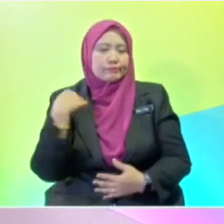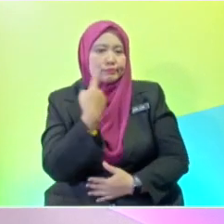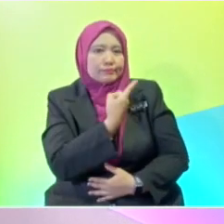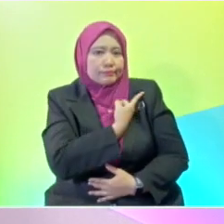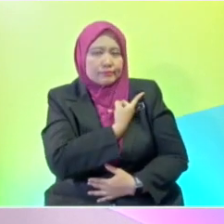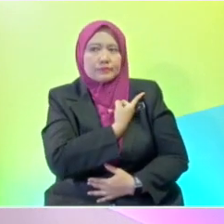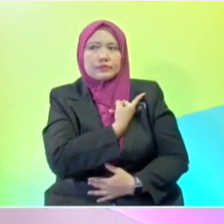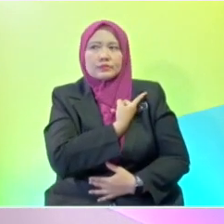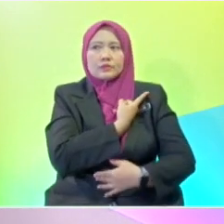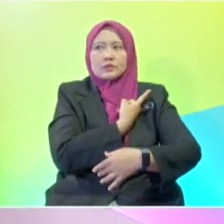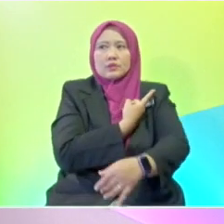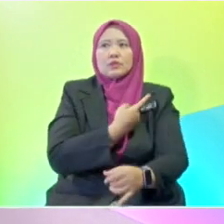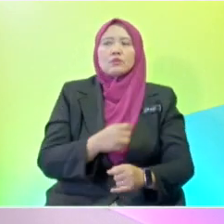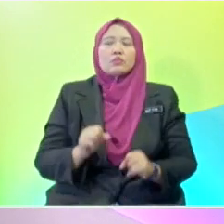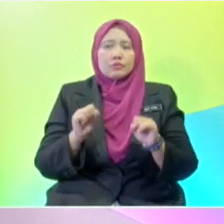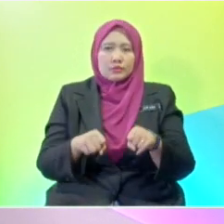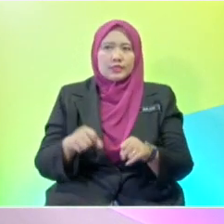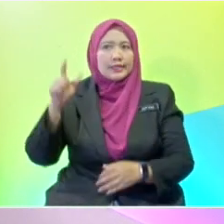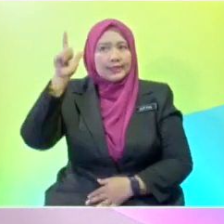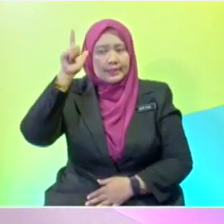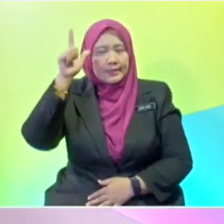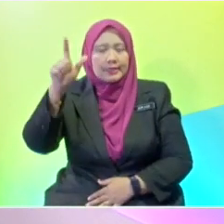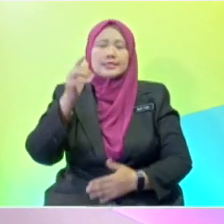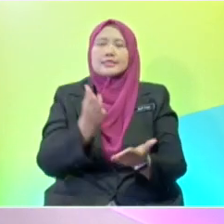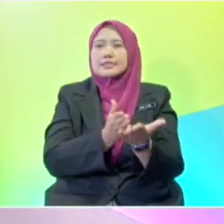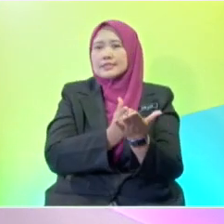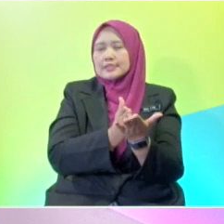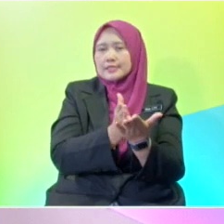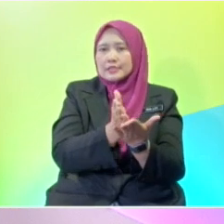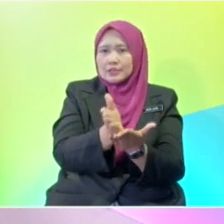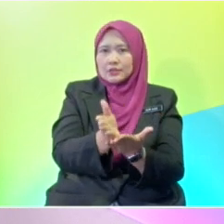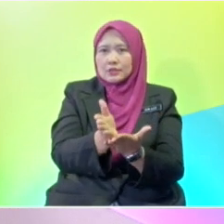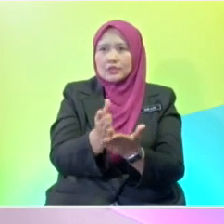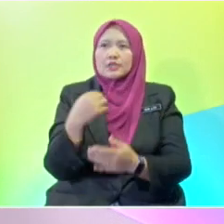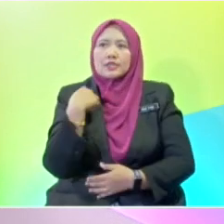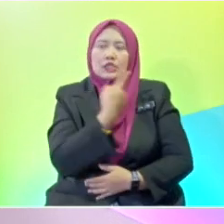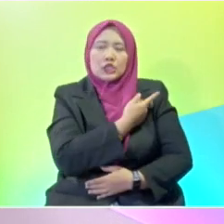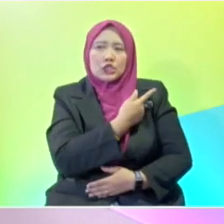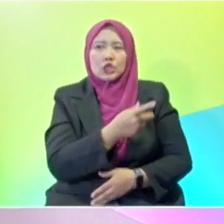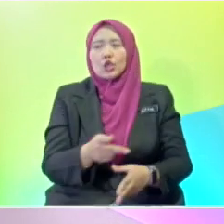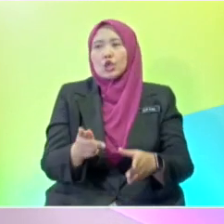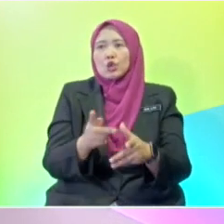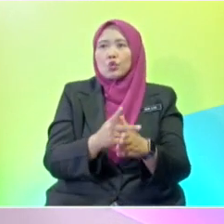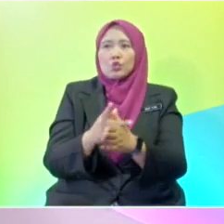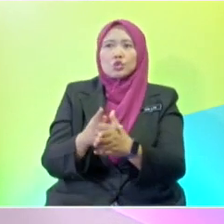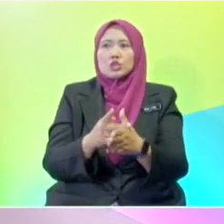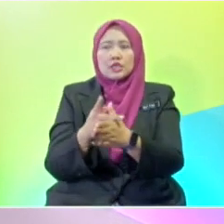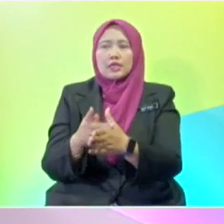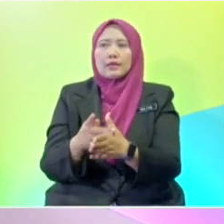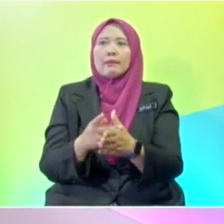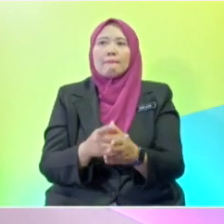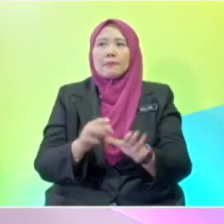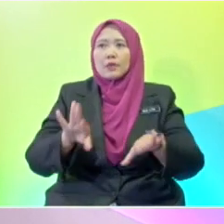berisiko mengalami definisial Oke kita fungsikan sedikit konten ataupun kandungan ya untuk